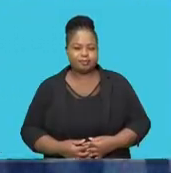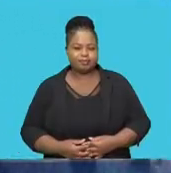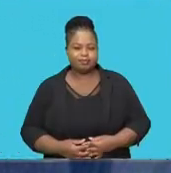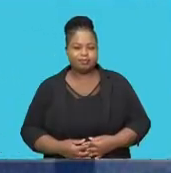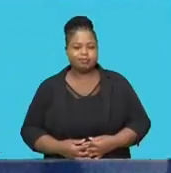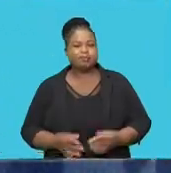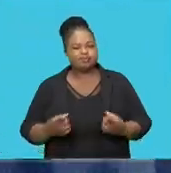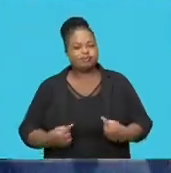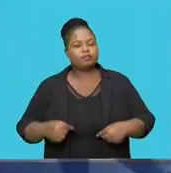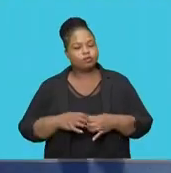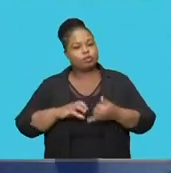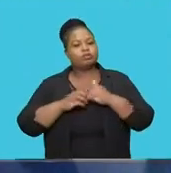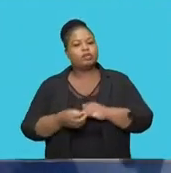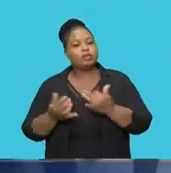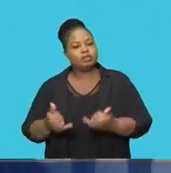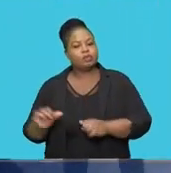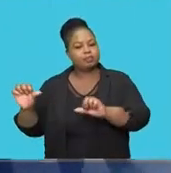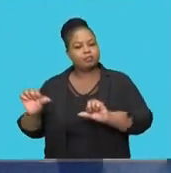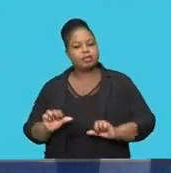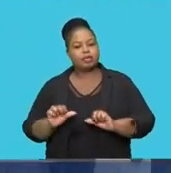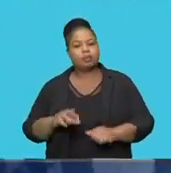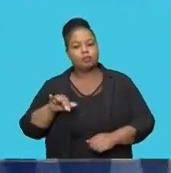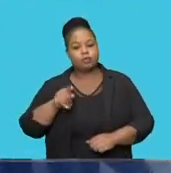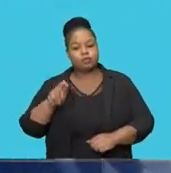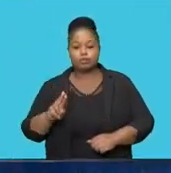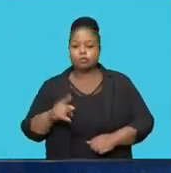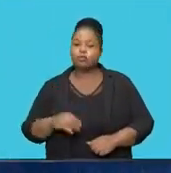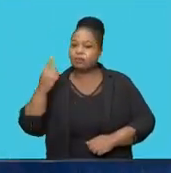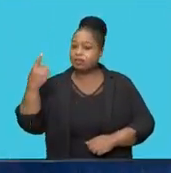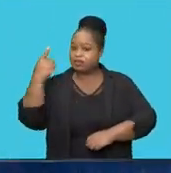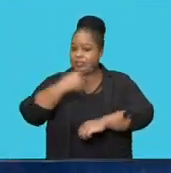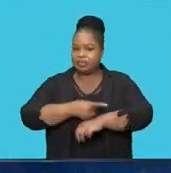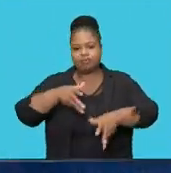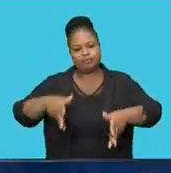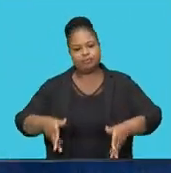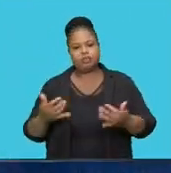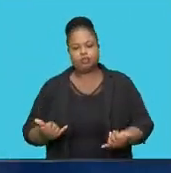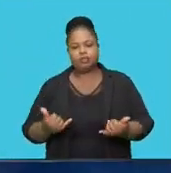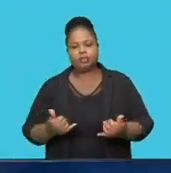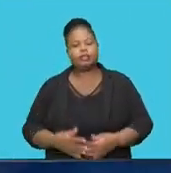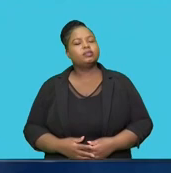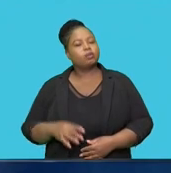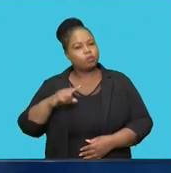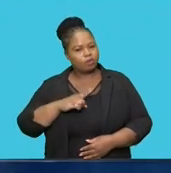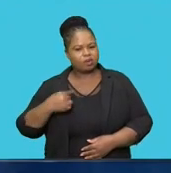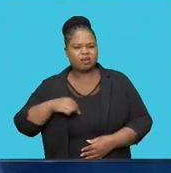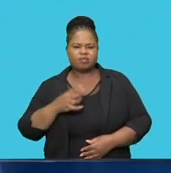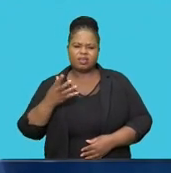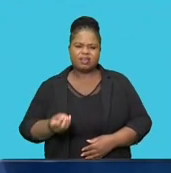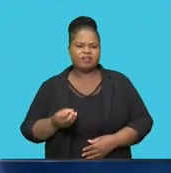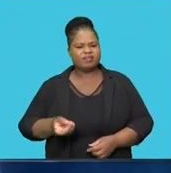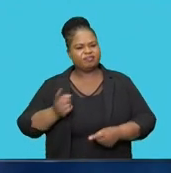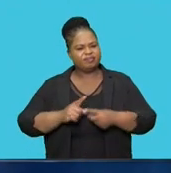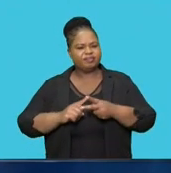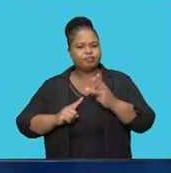We are trying to bring back ubuntu lethu. Ilanga lethu lokuqala pe-Alexandra namhlanje. Sinazo iinkosi